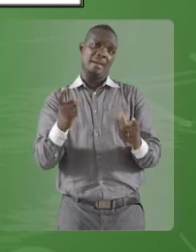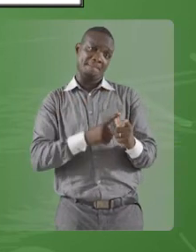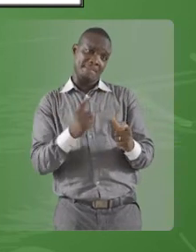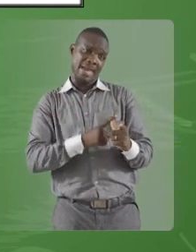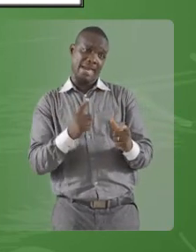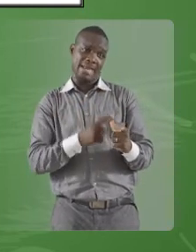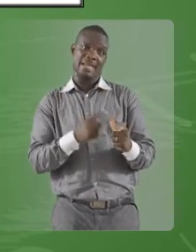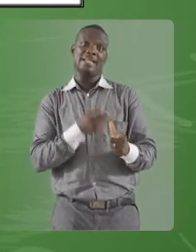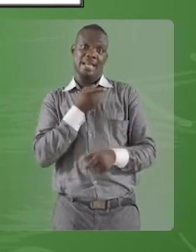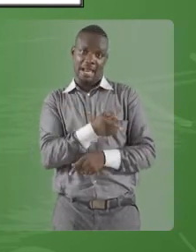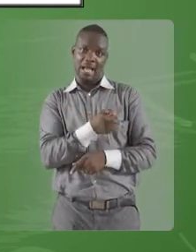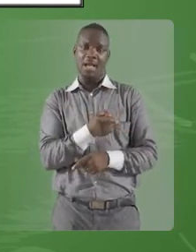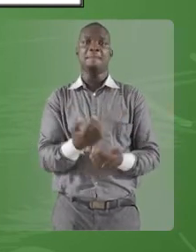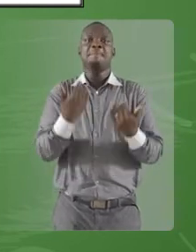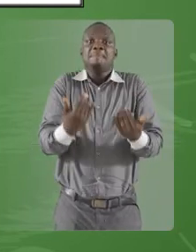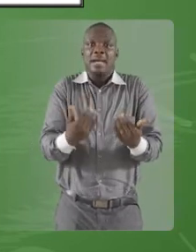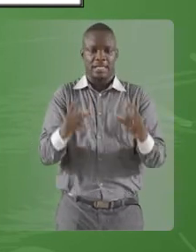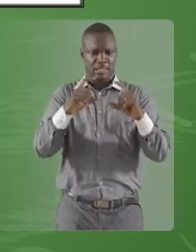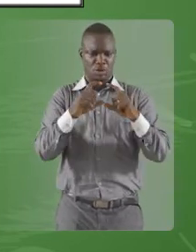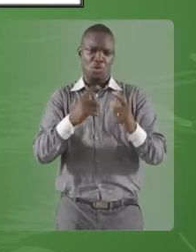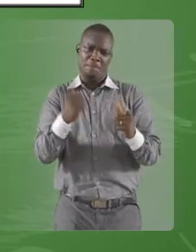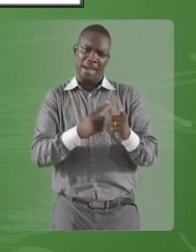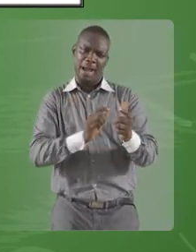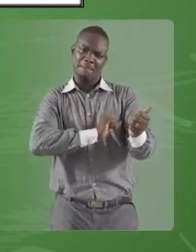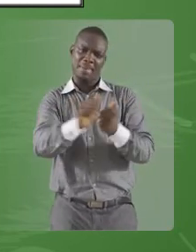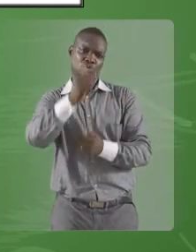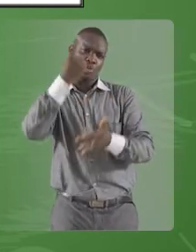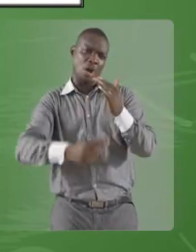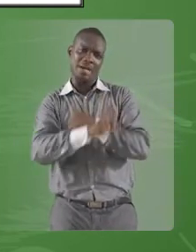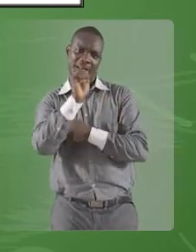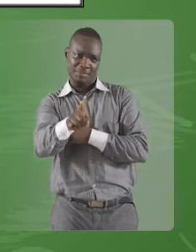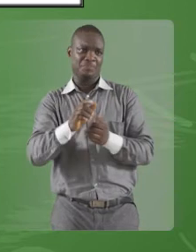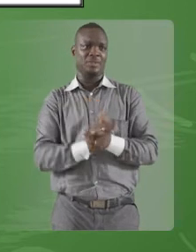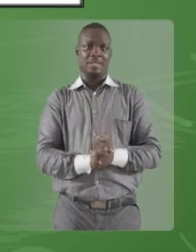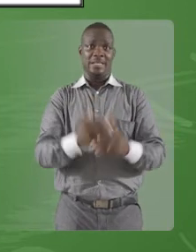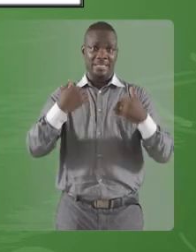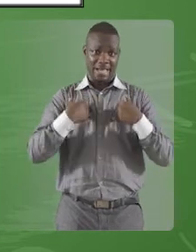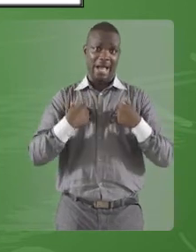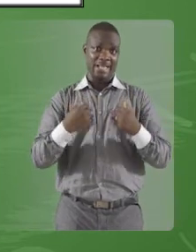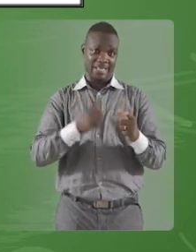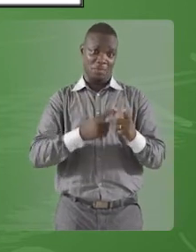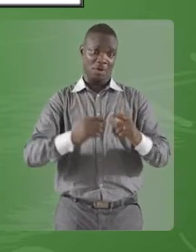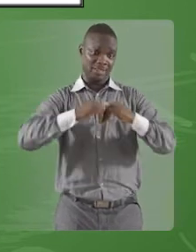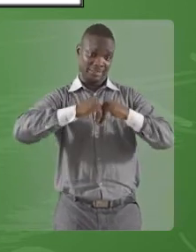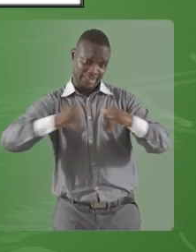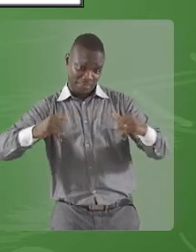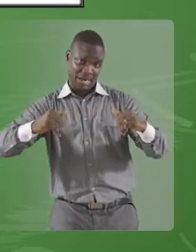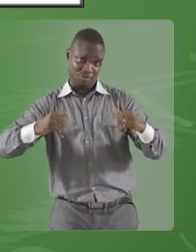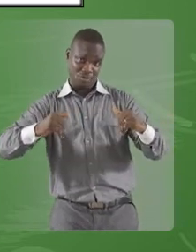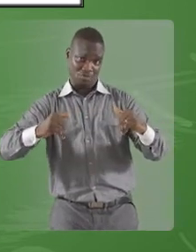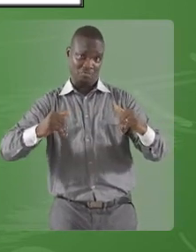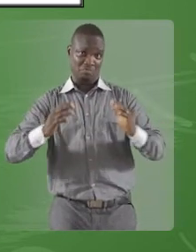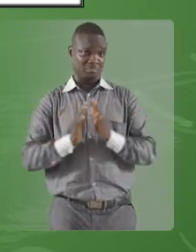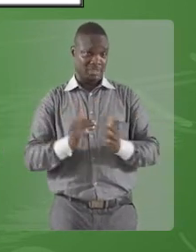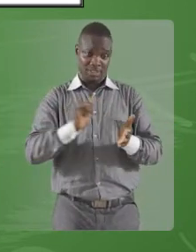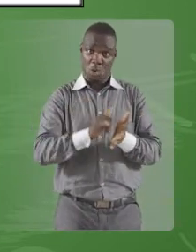diploïde. Alors, que va subir cette cellule mère-là? Cette cellule mère va subir une méiose. Pour donner quoi? Elle va subir une méiose